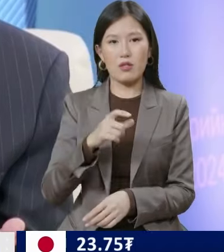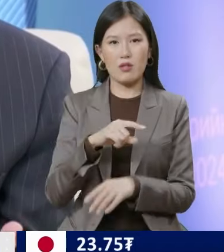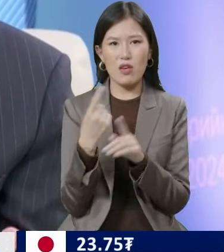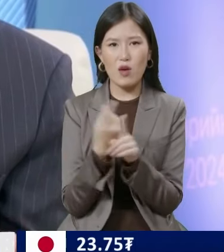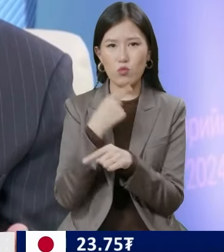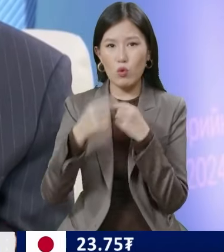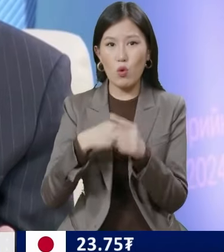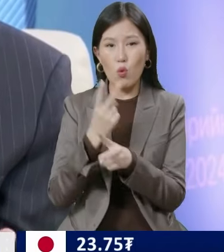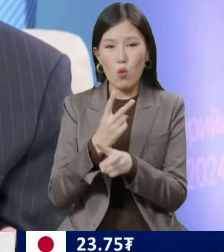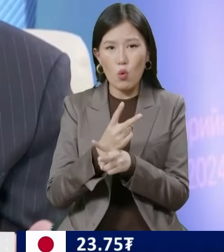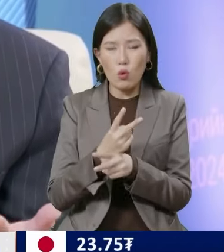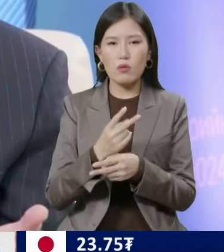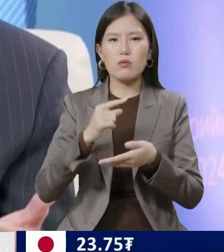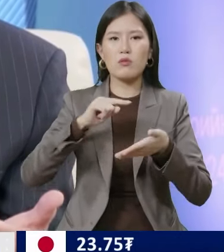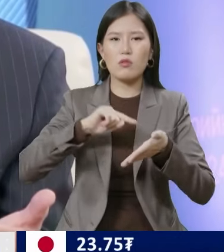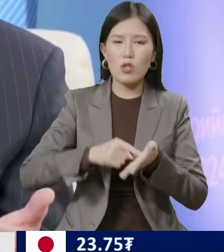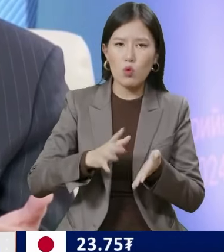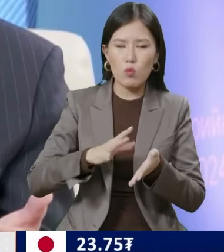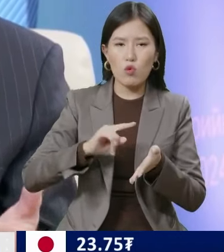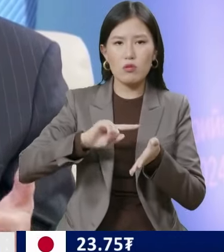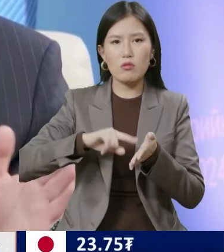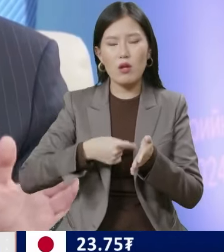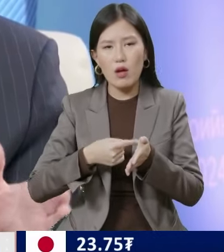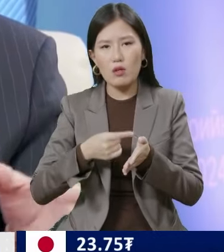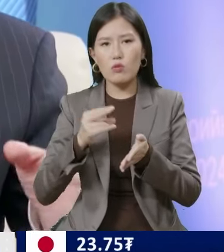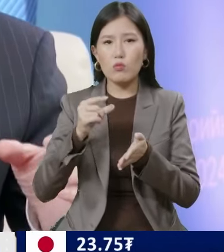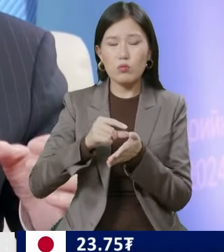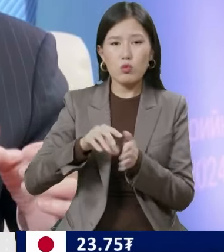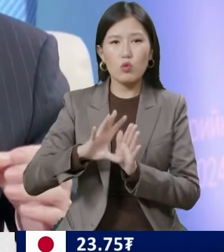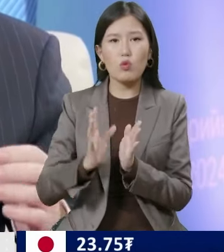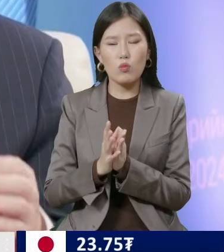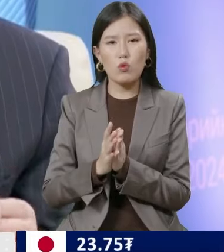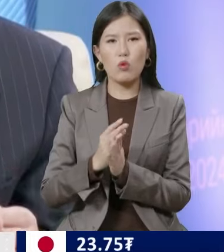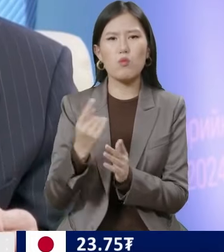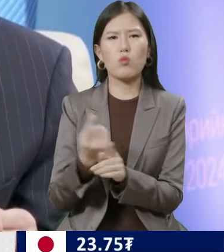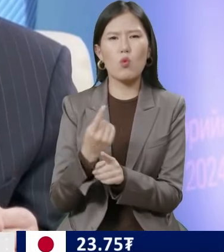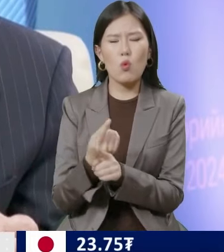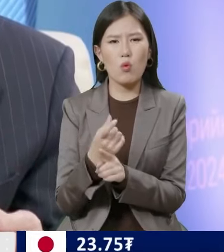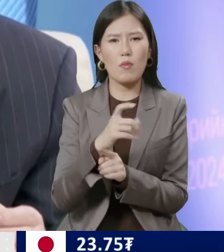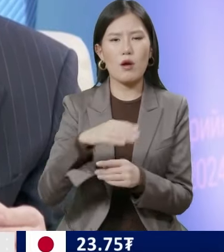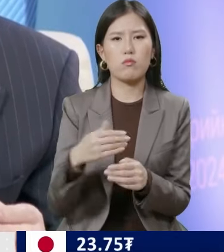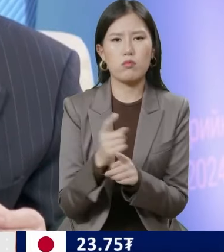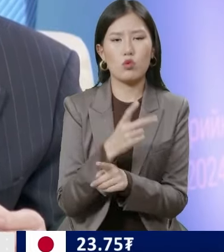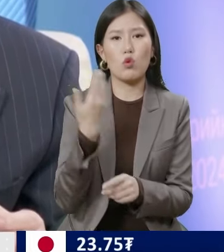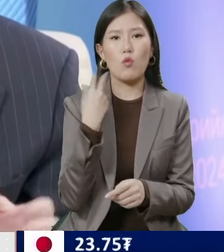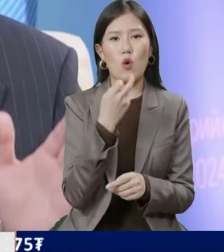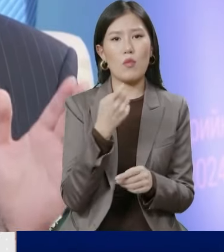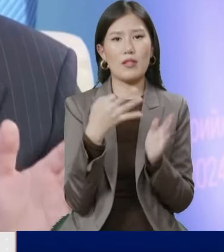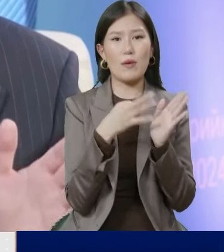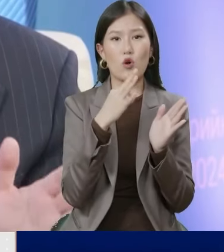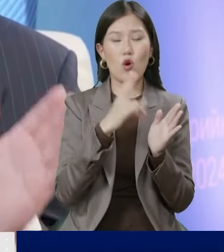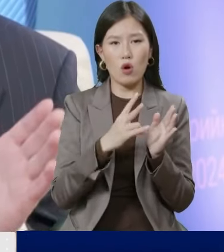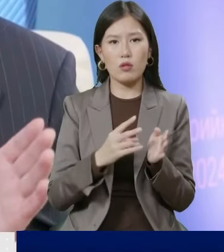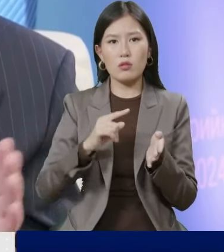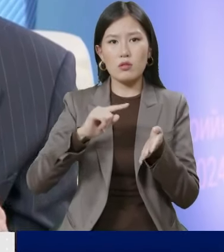болгон хүний хувь заяаг шийддэг. 2008 онд ирүүгийн хууль дээр нэг таслыг тавиагуугаас болоод хэд хэдэн